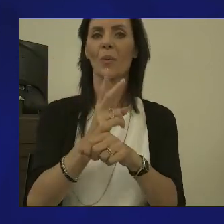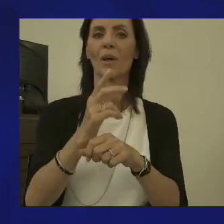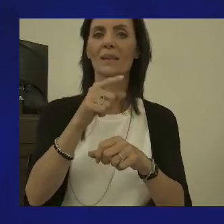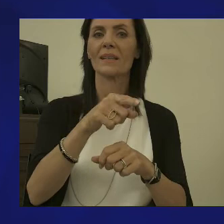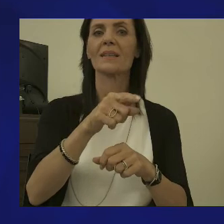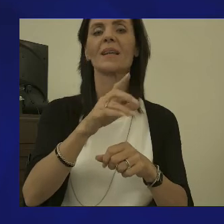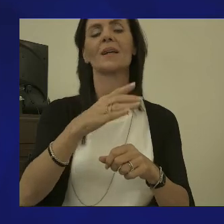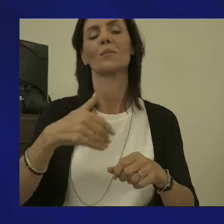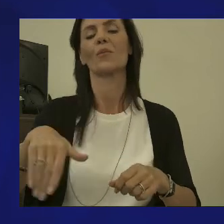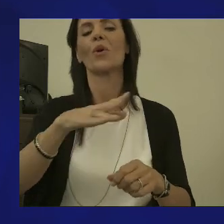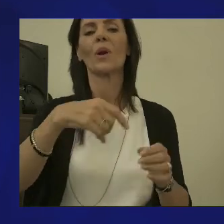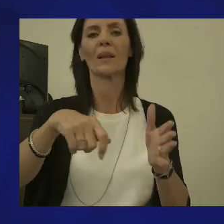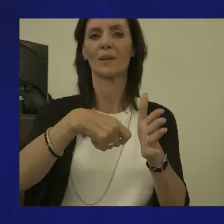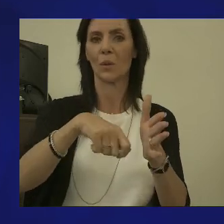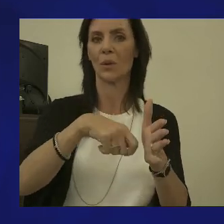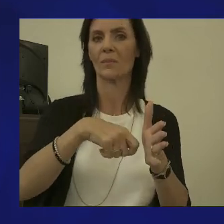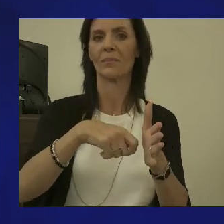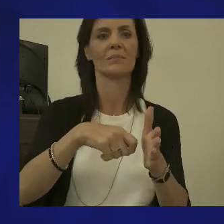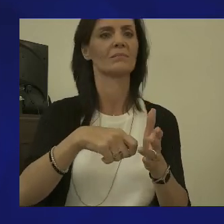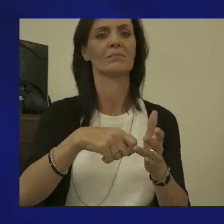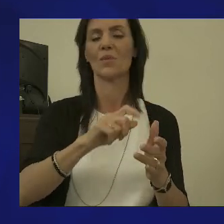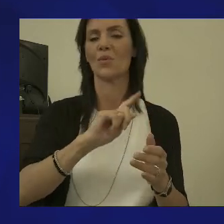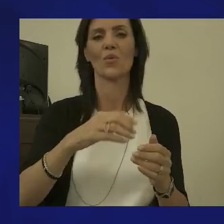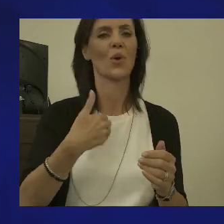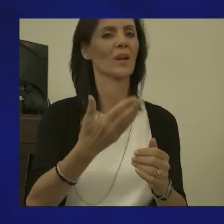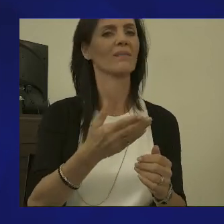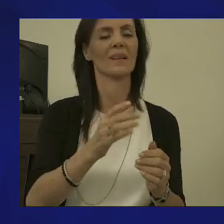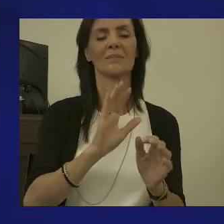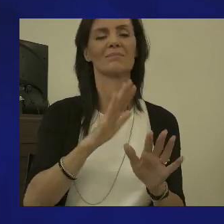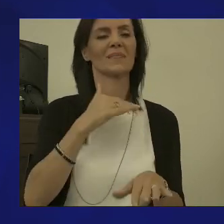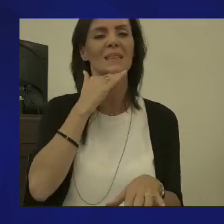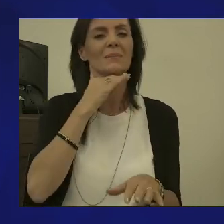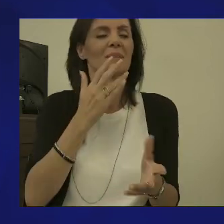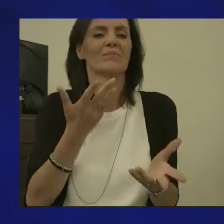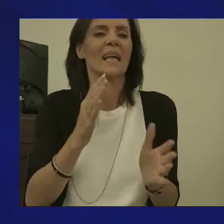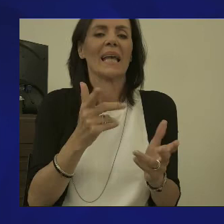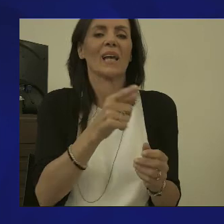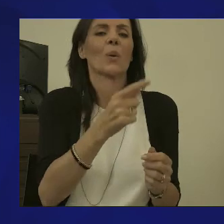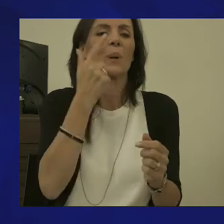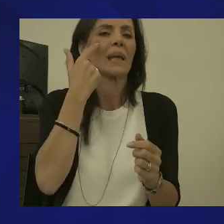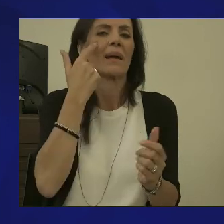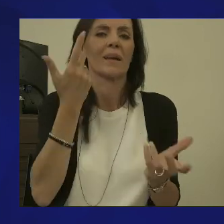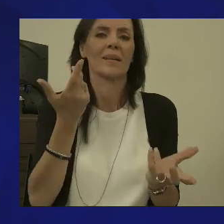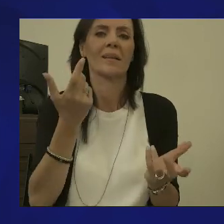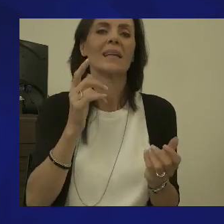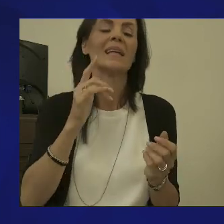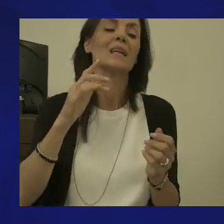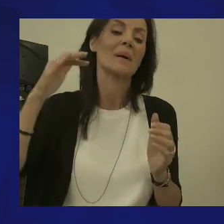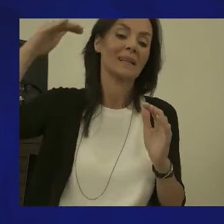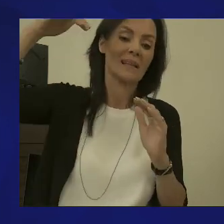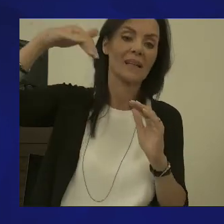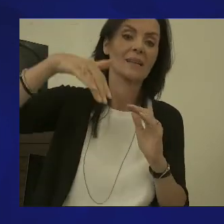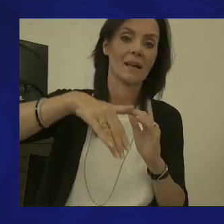שהפרויקט הזה, עם כל התיקונים שלו, אריאל, לא נתן מספיק את הדעת לאיך ייראה הפרויקט עם